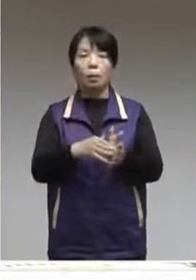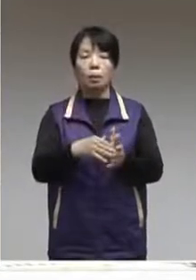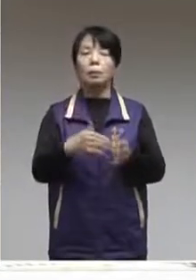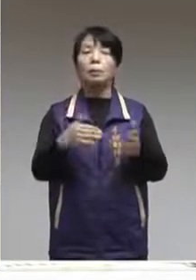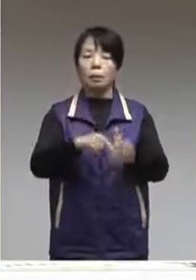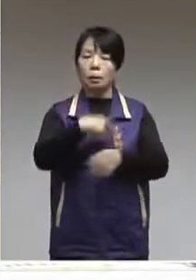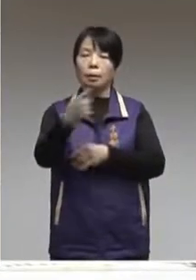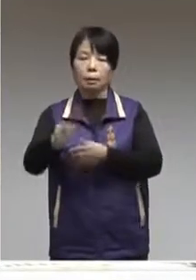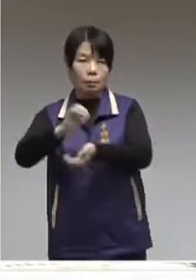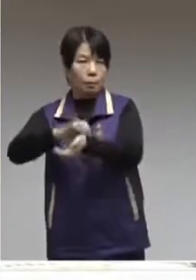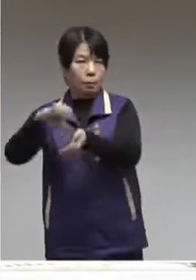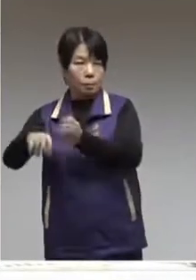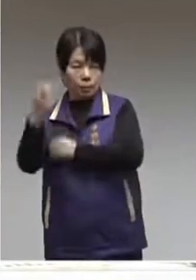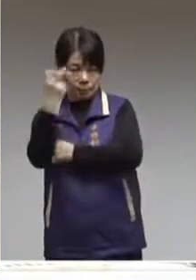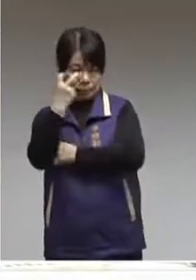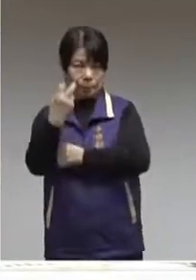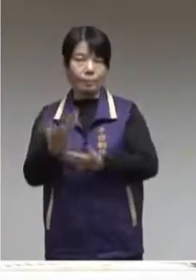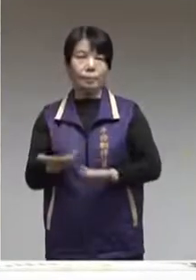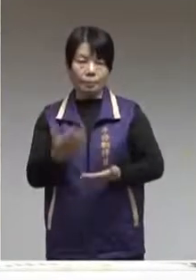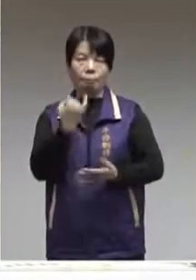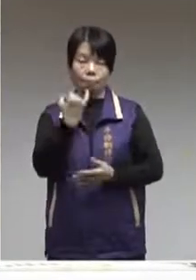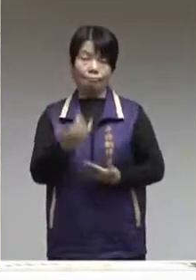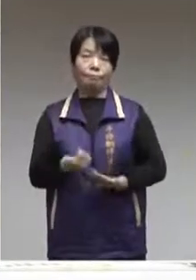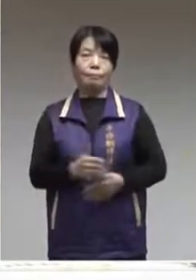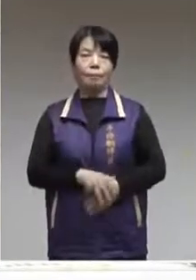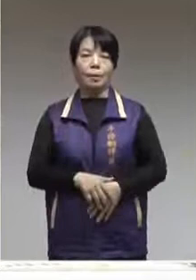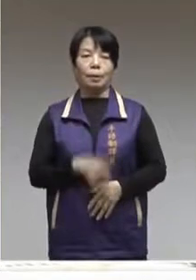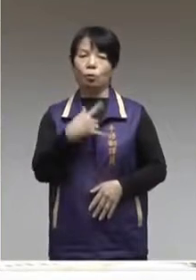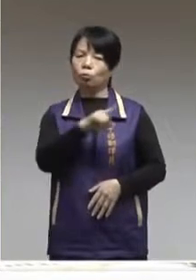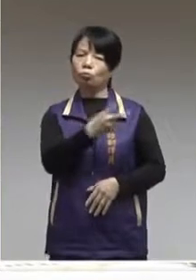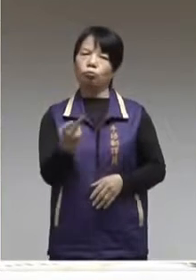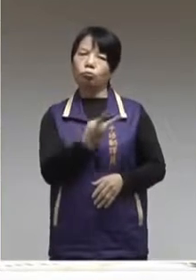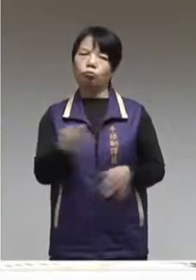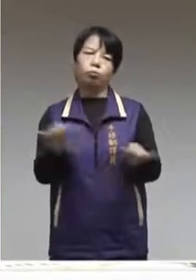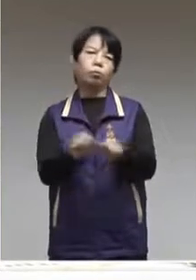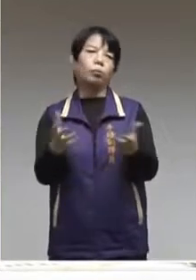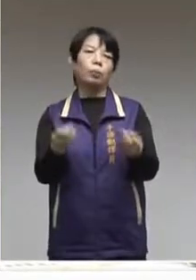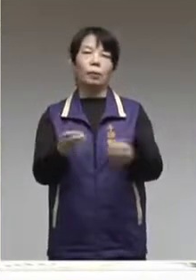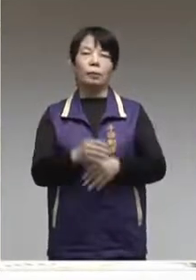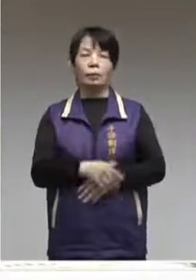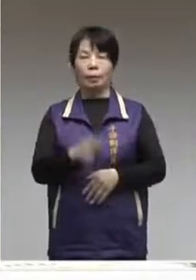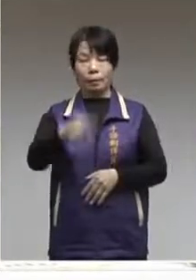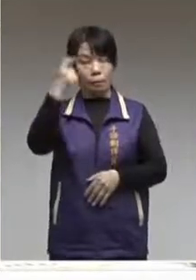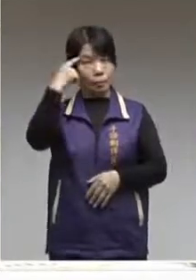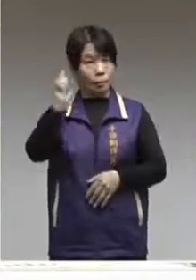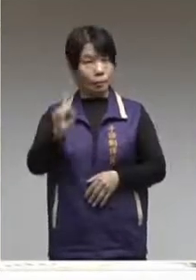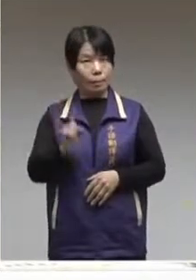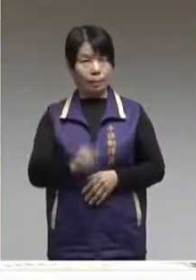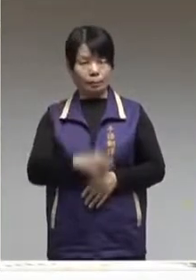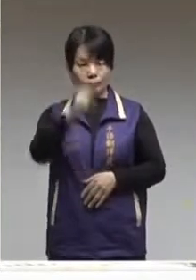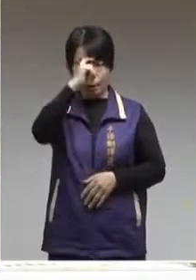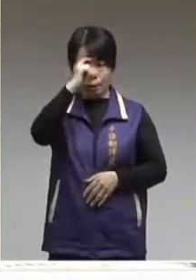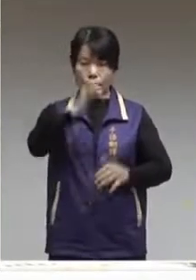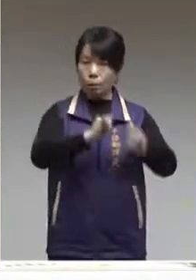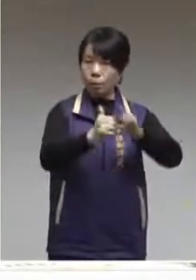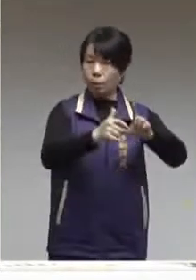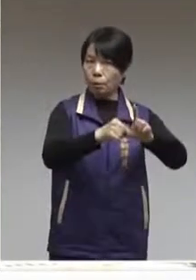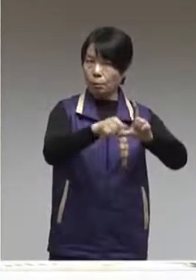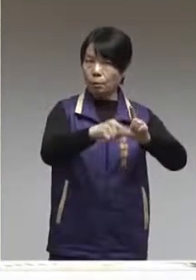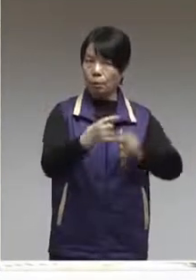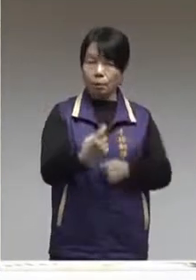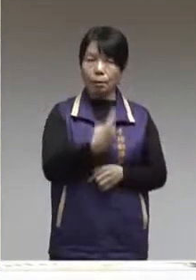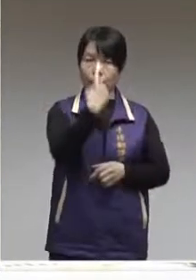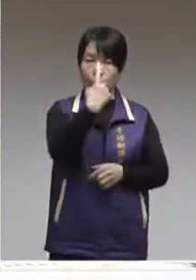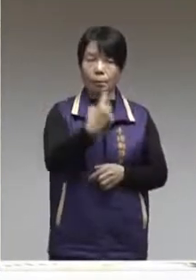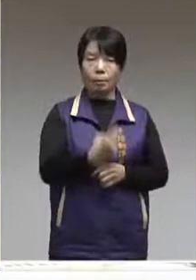好了，对不对？所以都没有冲突。好，那意思是说我们希望社区的筛检